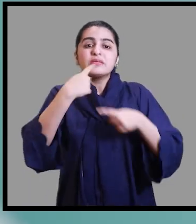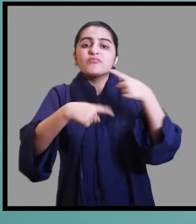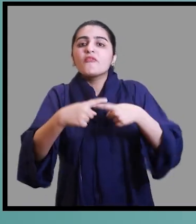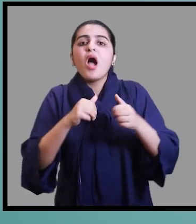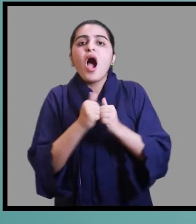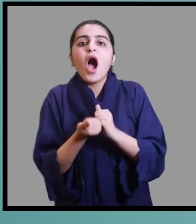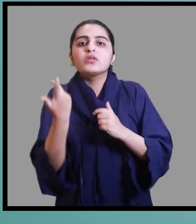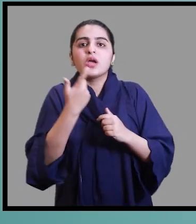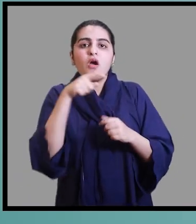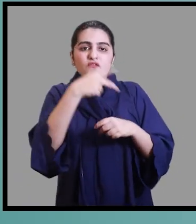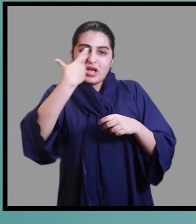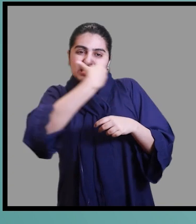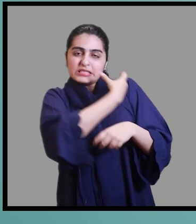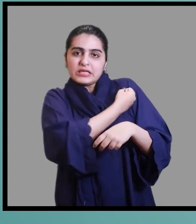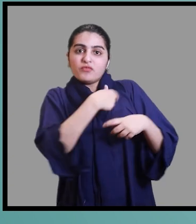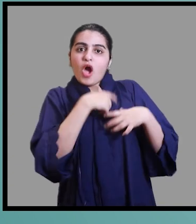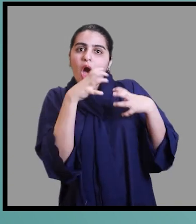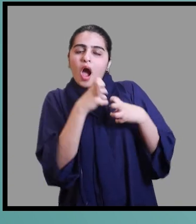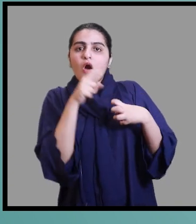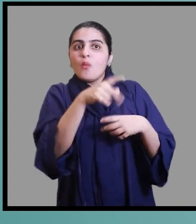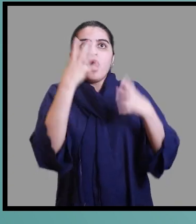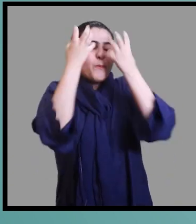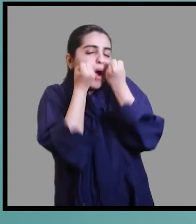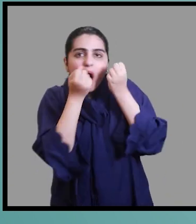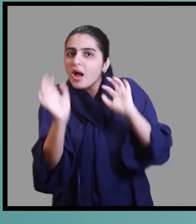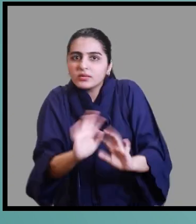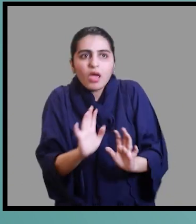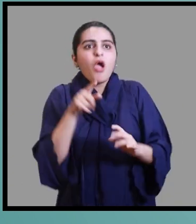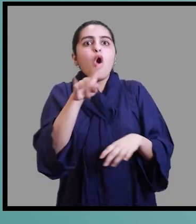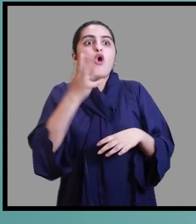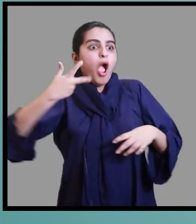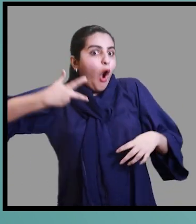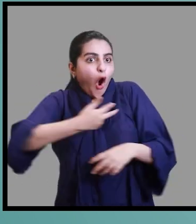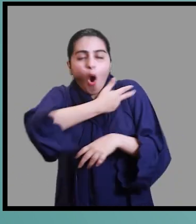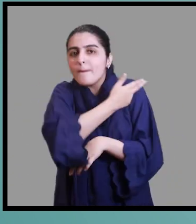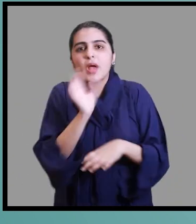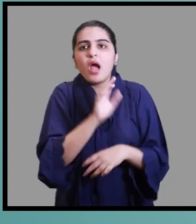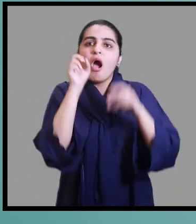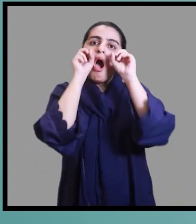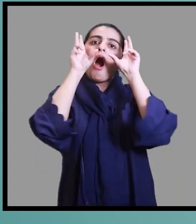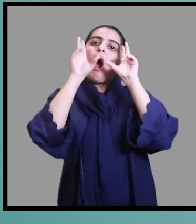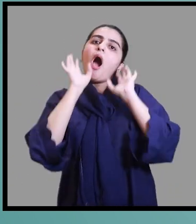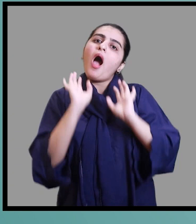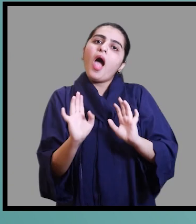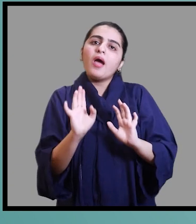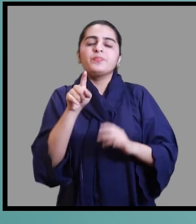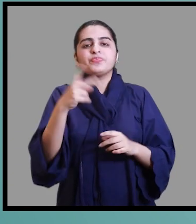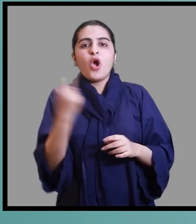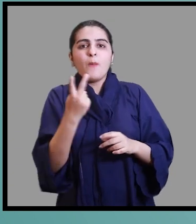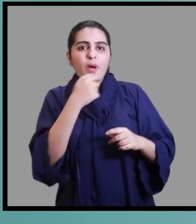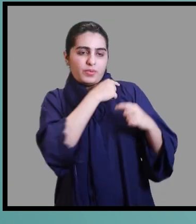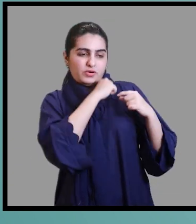अब इसका प्रोसीजर ये सुन करके करते हैं, इसमें ना बेहोश करते हैं, कोई बड़ा ऑपरेशन नहीं है, मरीज जागा रहता है। जिस तरह ये जेब यहाँ पे है,